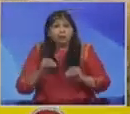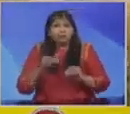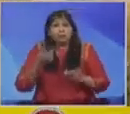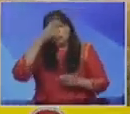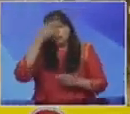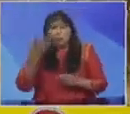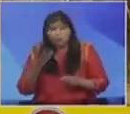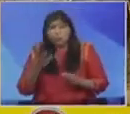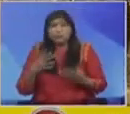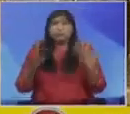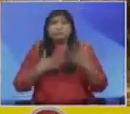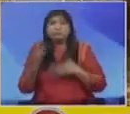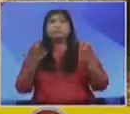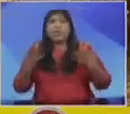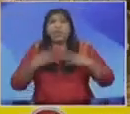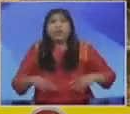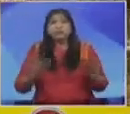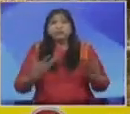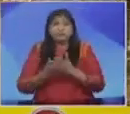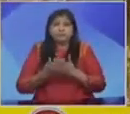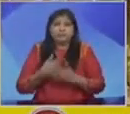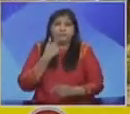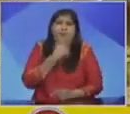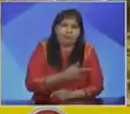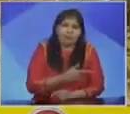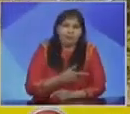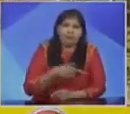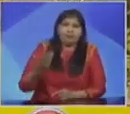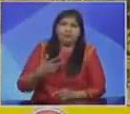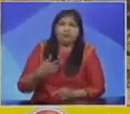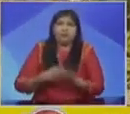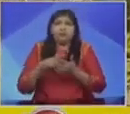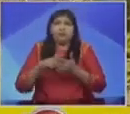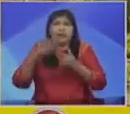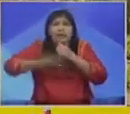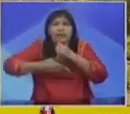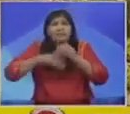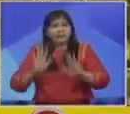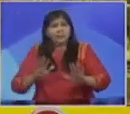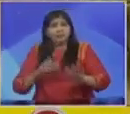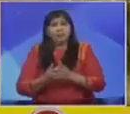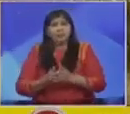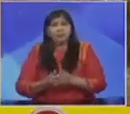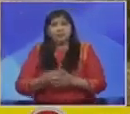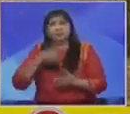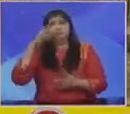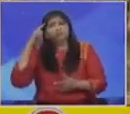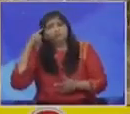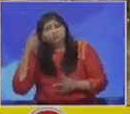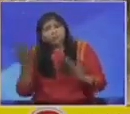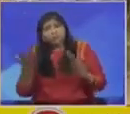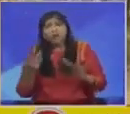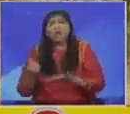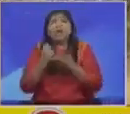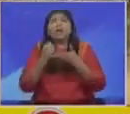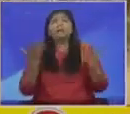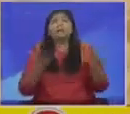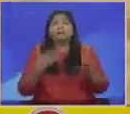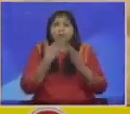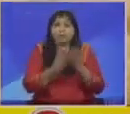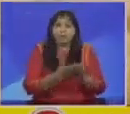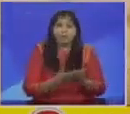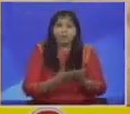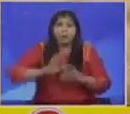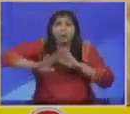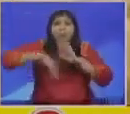बारे में बताया। रेड्डी जी किसान हैं। उन्होंने सोचा कि वो इस समस्या के समाधान के लिए क्या कर सकते हैं। इसके